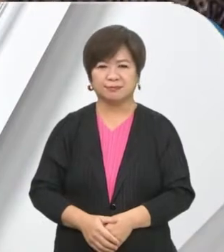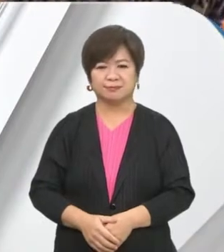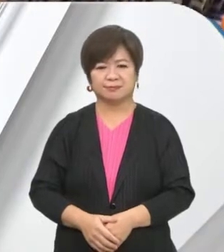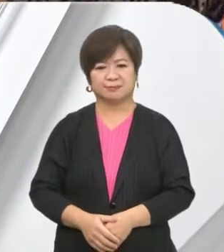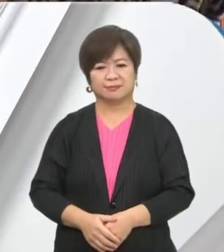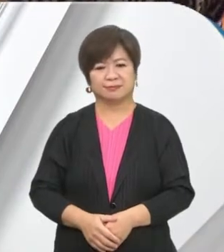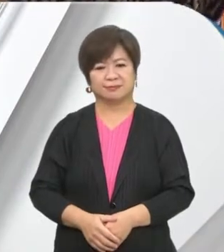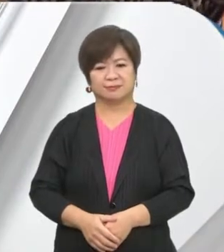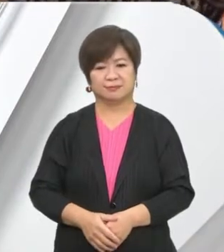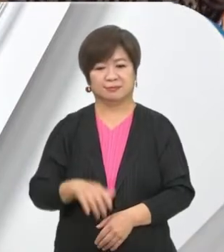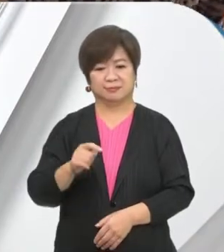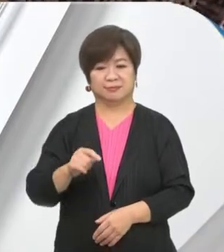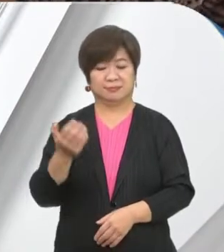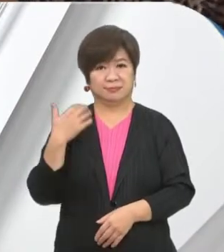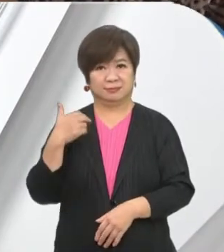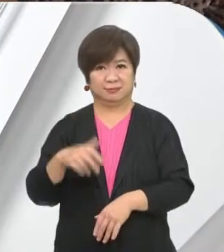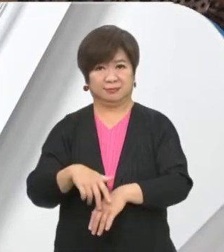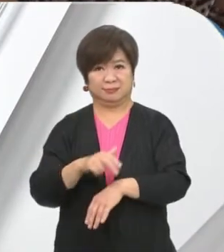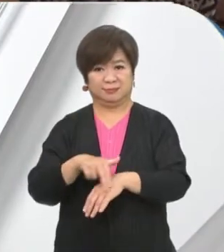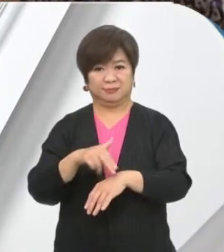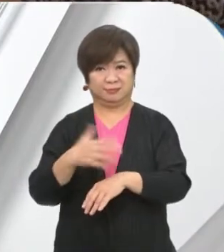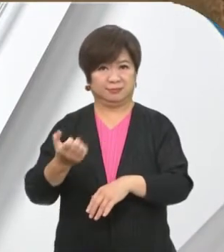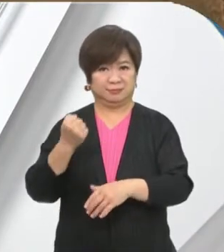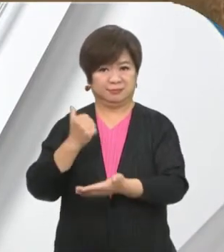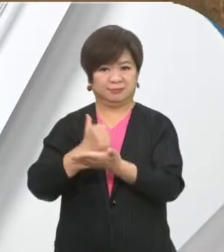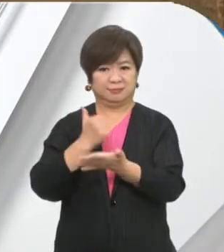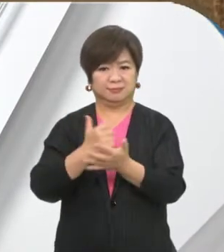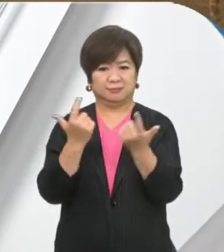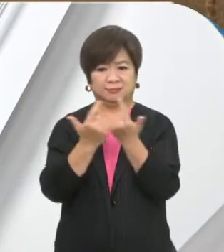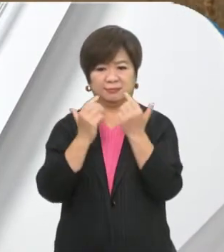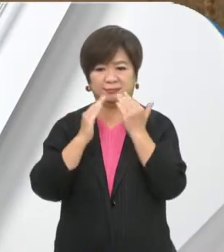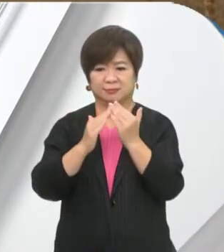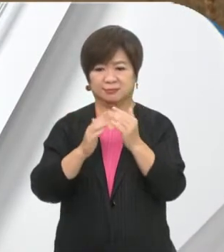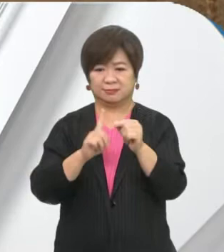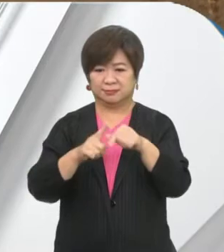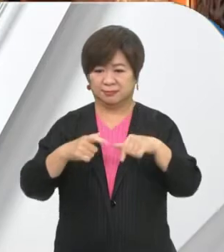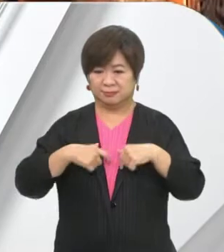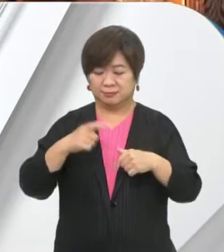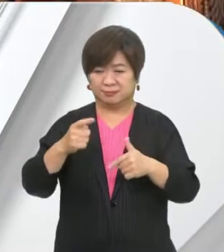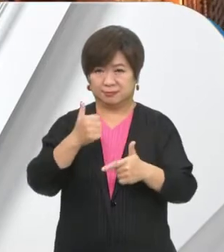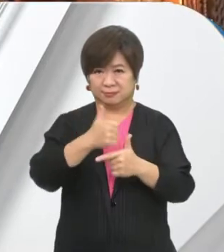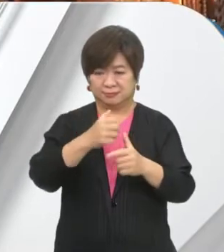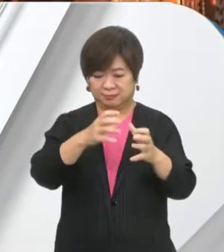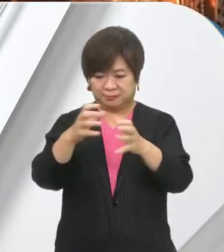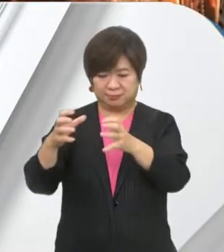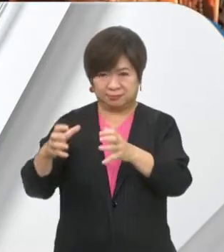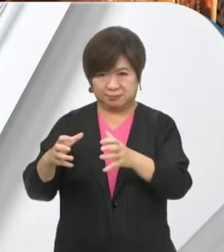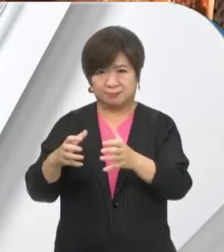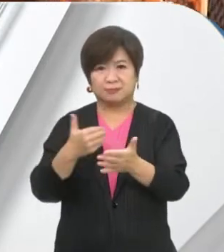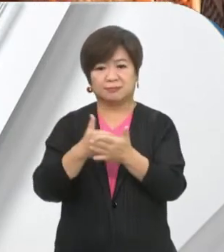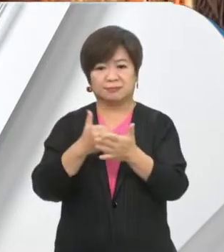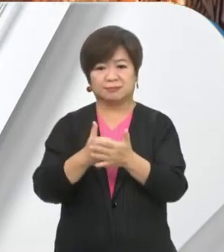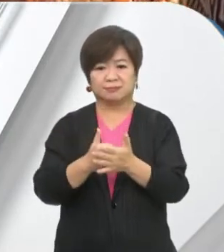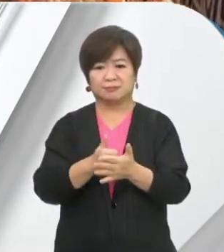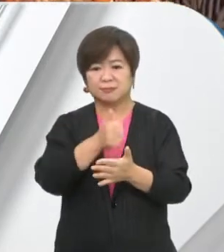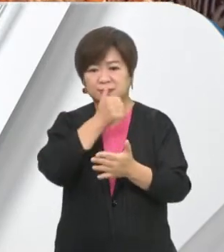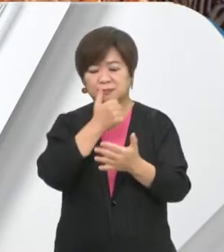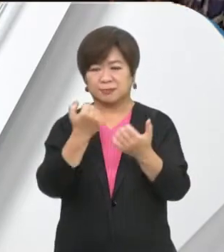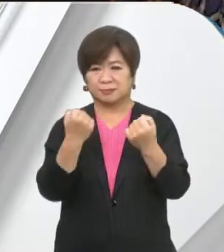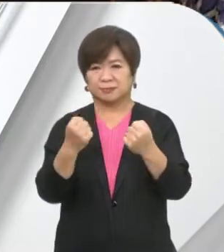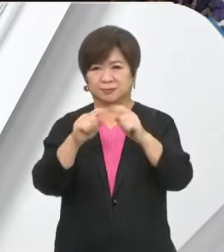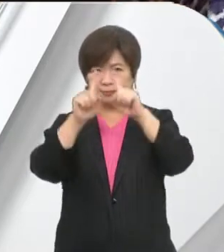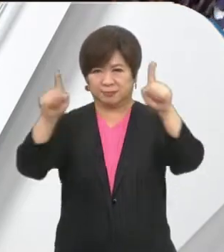了解下成功得到设计权嘅台北市政府市政中心建筑模型图，然后还并托付卡你们嘅素